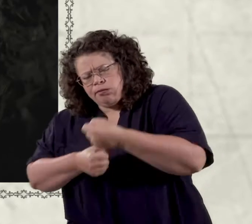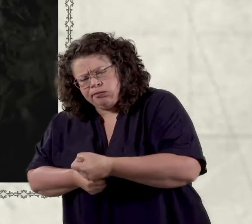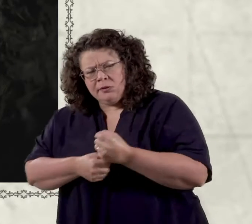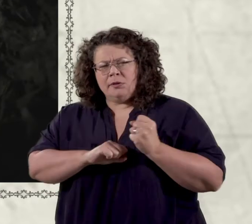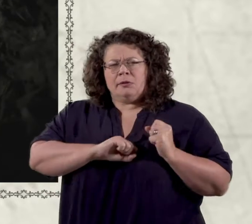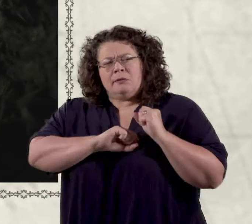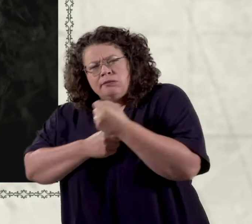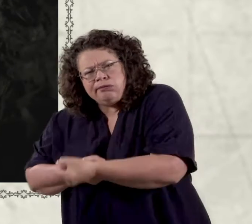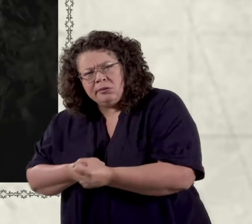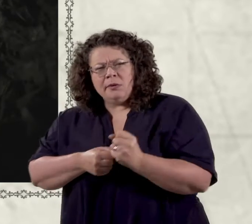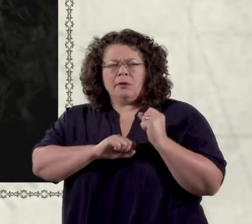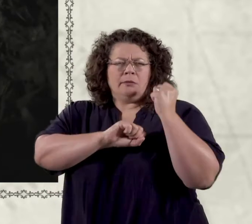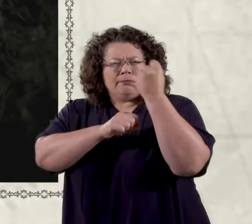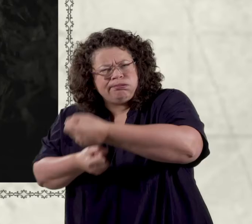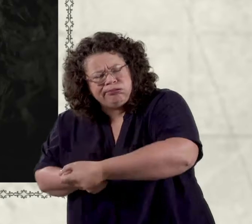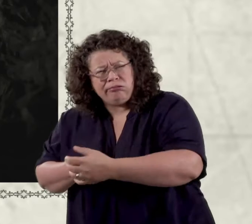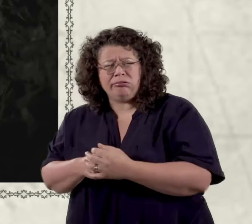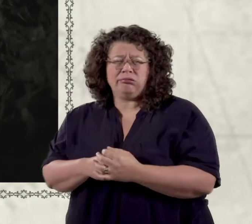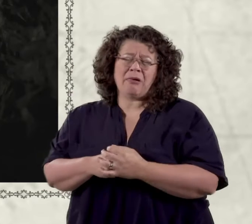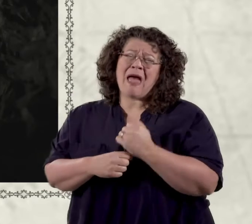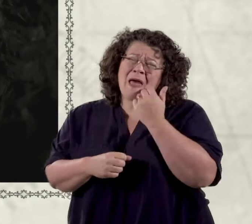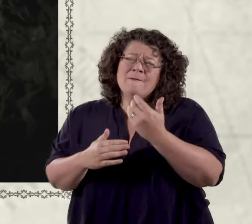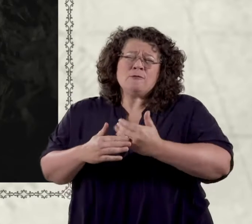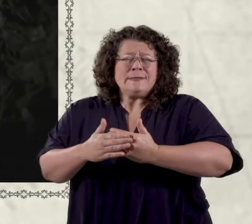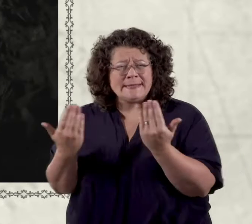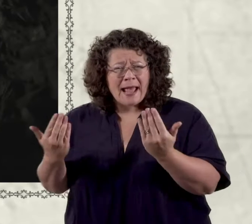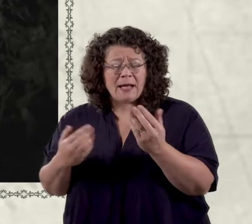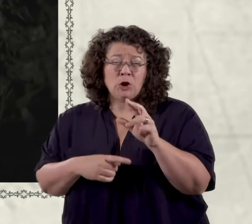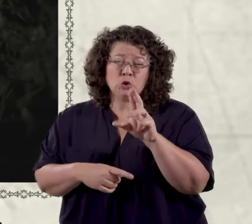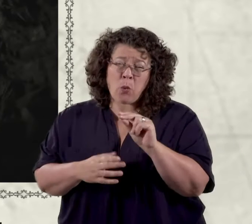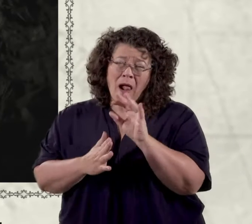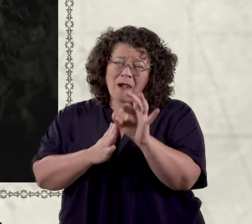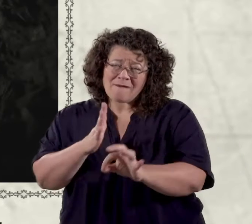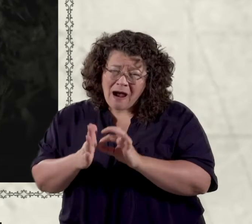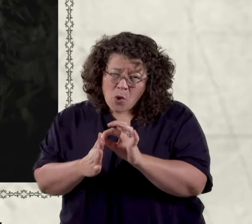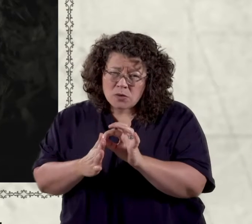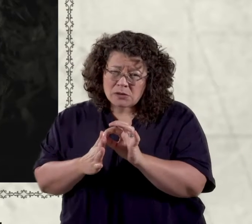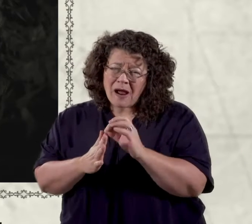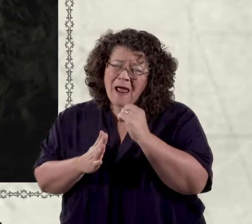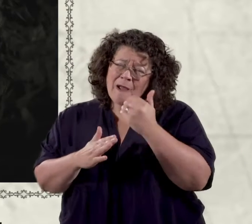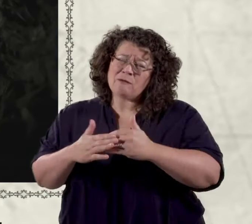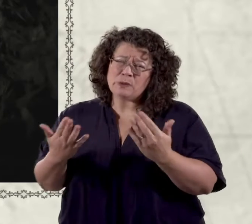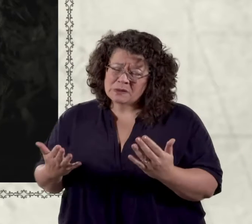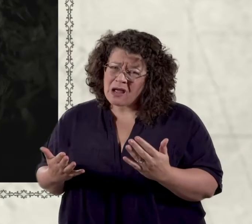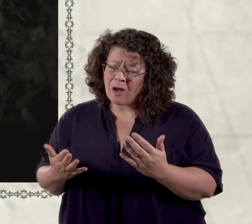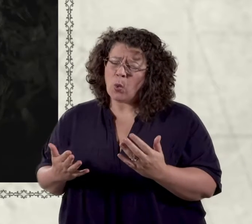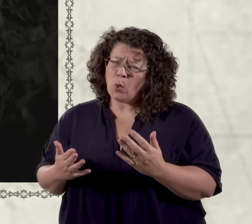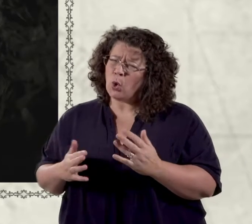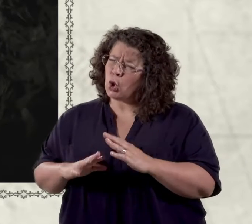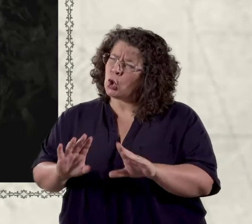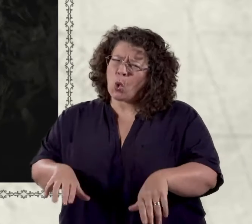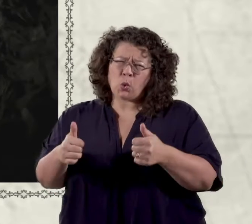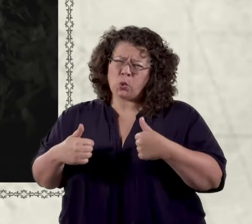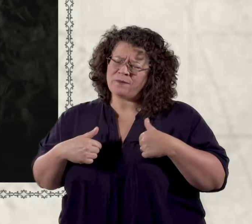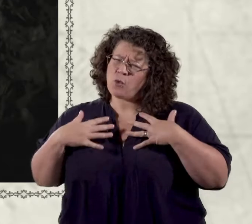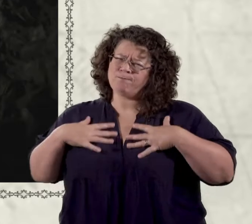A rhaid ni wneud hwn am 12 awr pob un dydd. Ac ddim yn wneud unrhyw les i ni. Oedd y llwch oedd yn